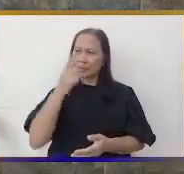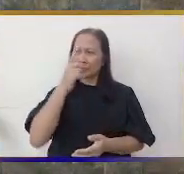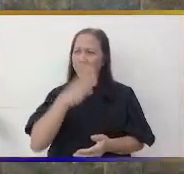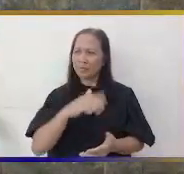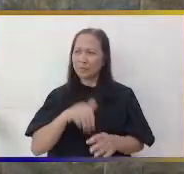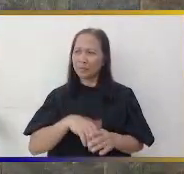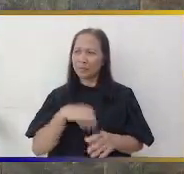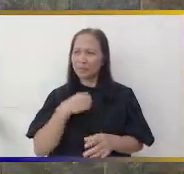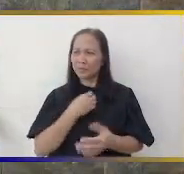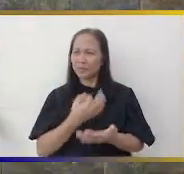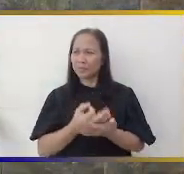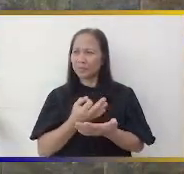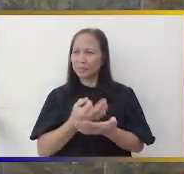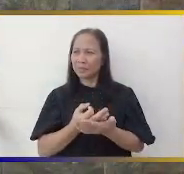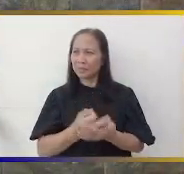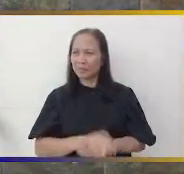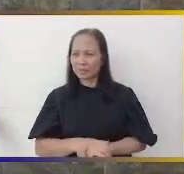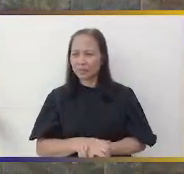hindi naman pala